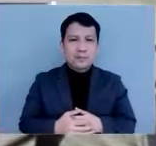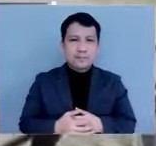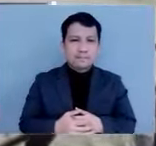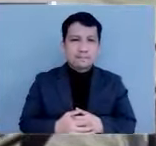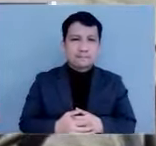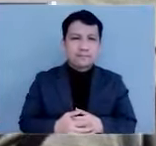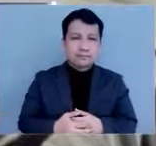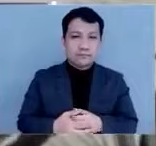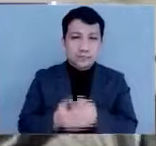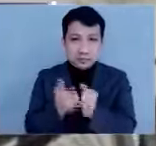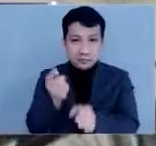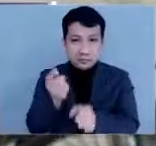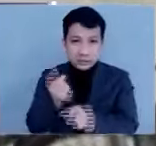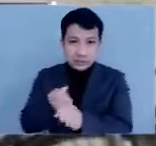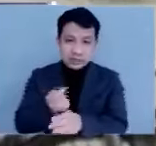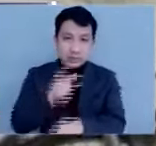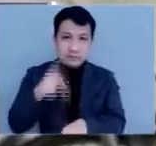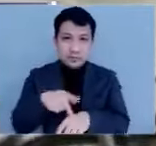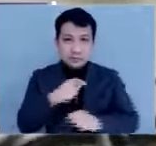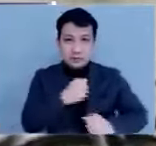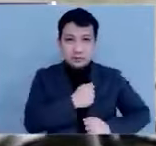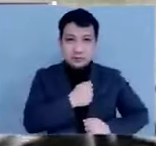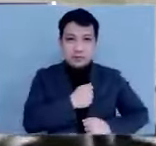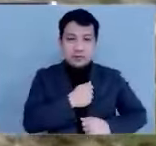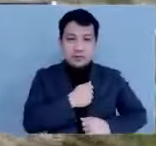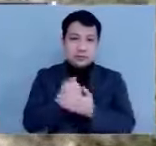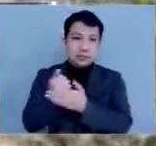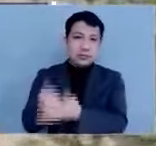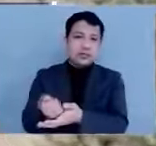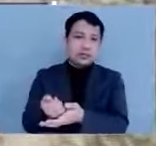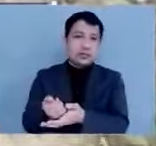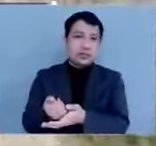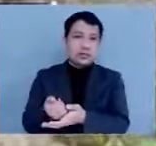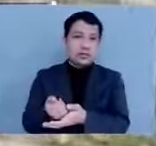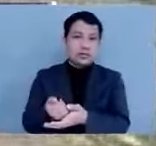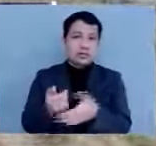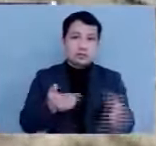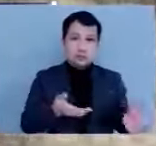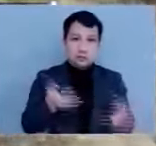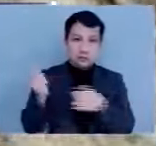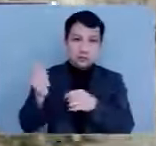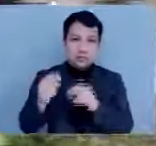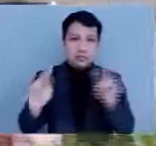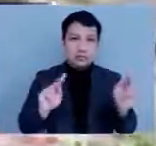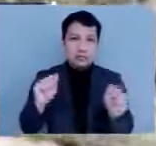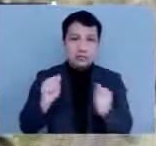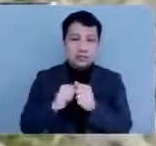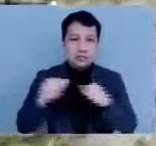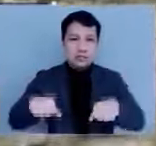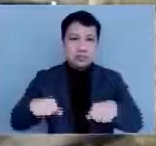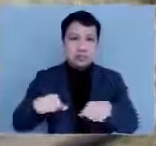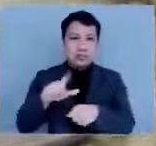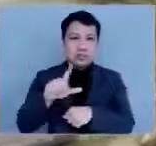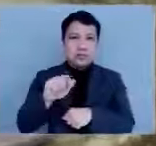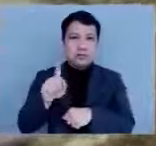Gamit naman ang truck ng Philippine Army, tulong-tulong ang mga otoridad sa paglikas ng mga stranded na residente sa bayan sa Lopez.